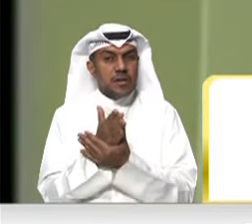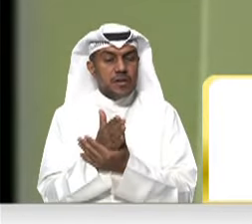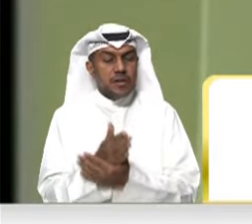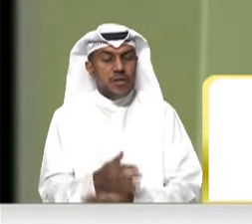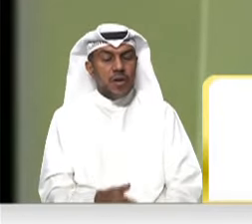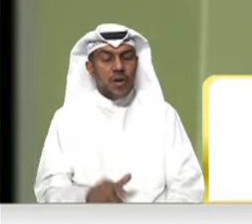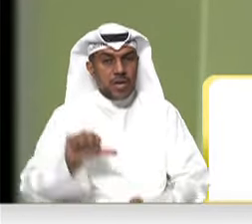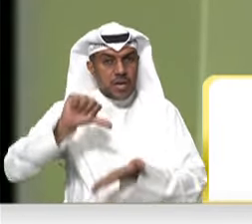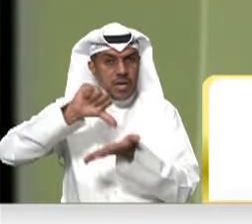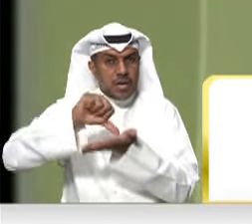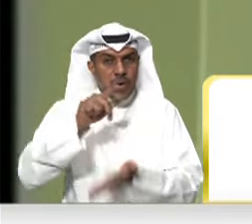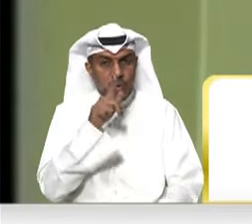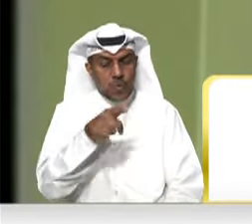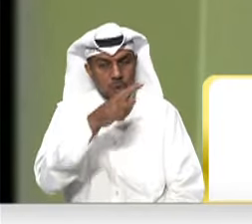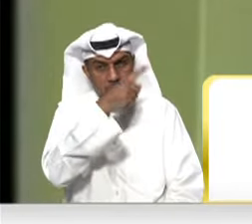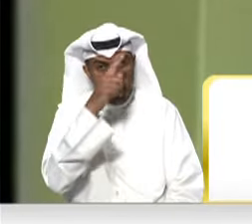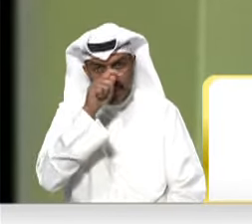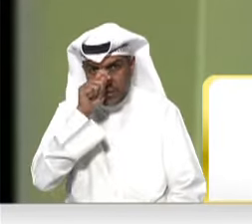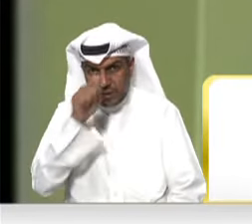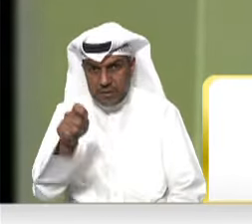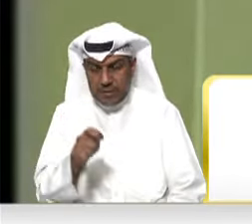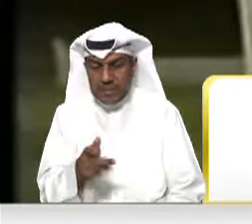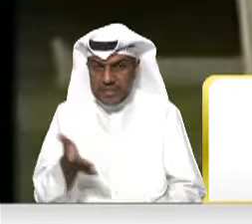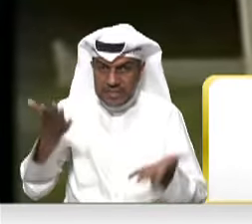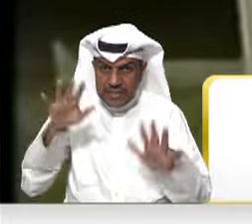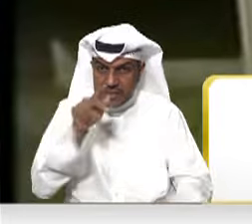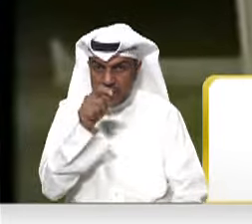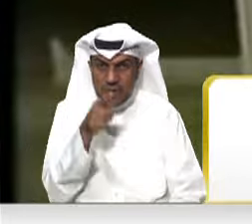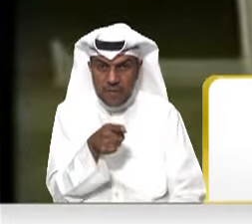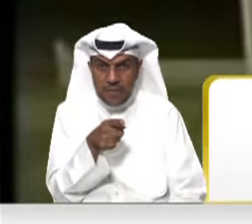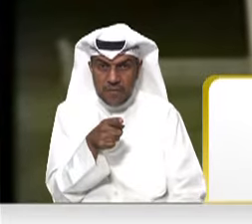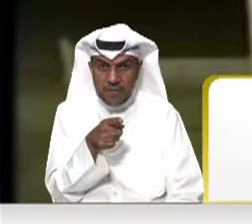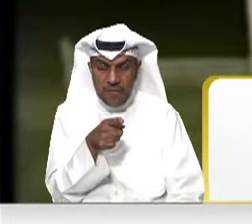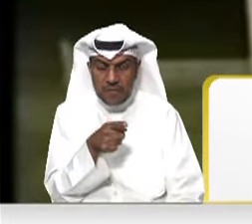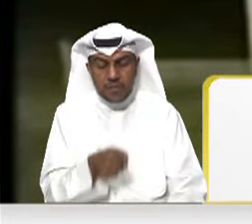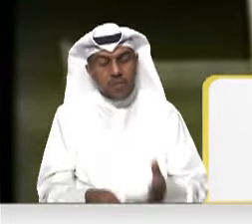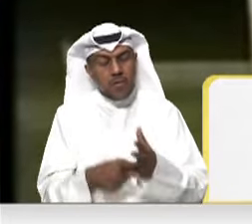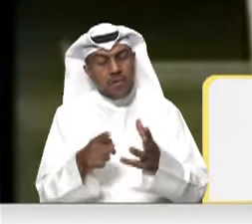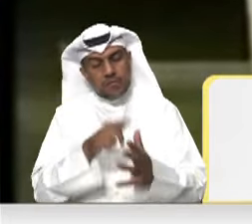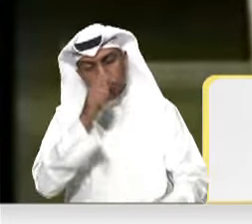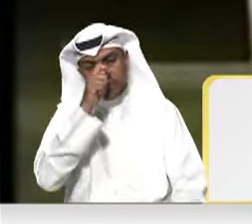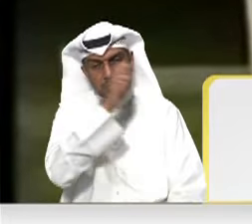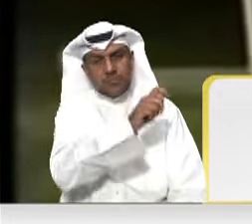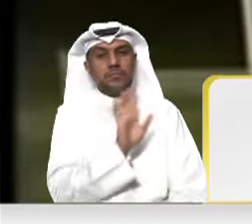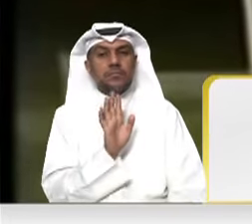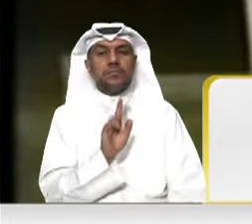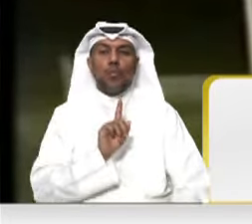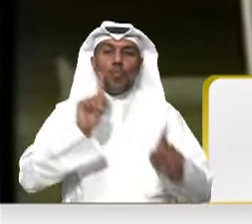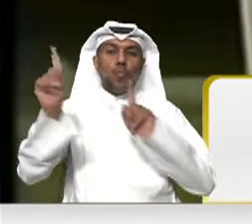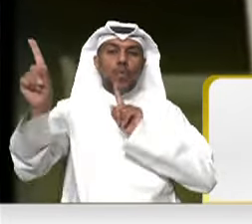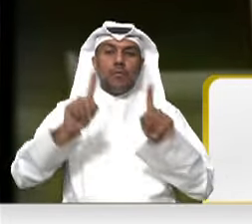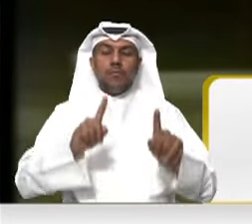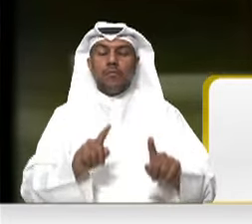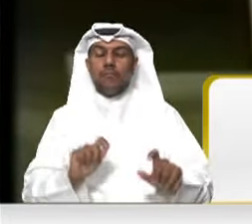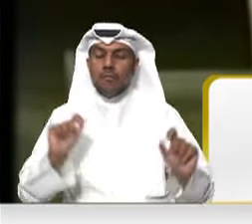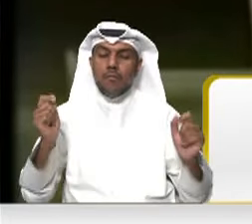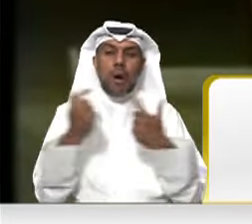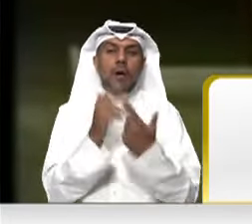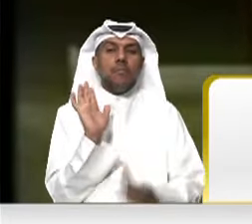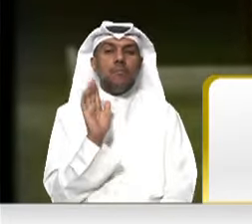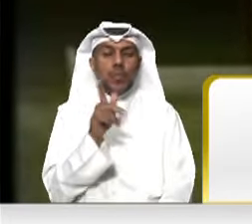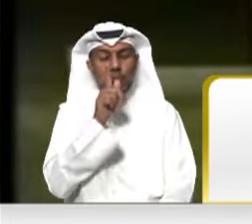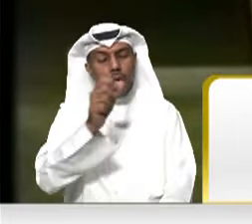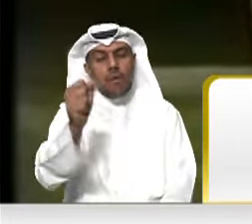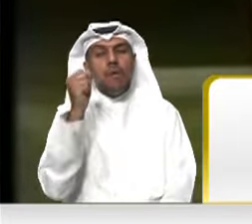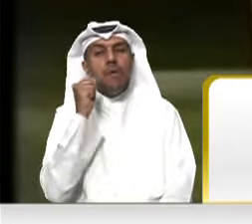للقوه والعدوان على المصالح الايرانيه لن تتردد ايران للحظه في الرد عليه بشكل فوري وحاسم